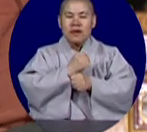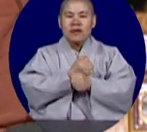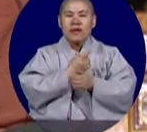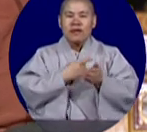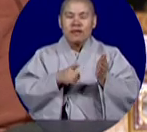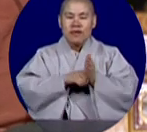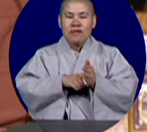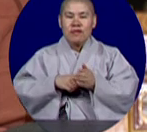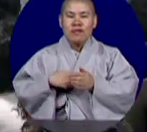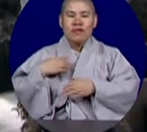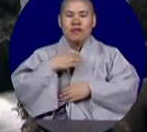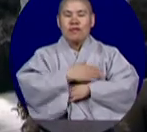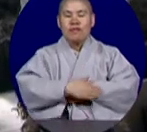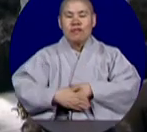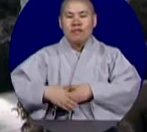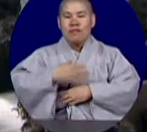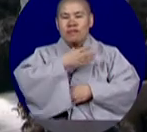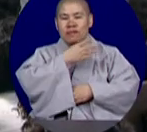늙어가는 거예요.